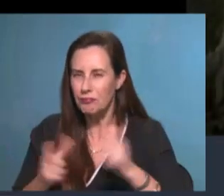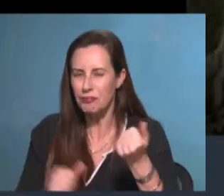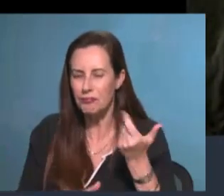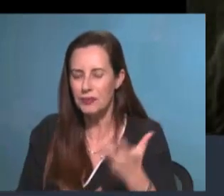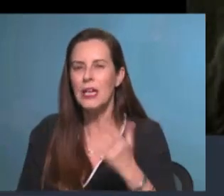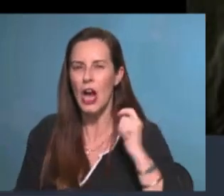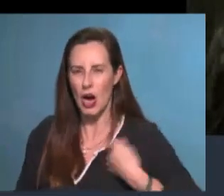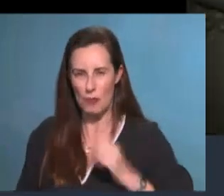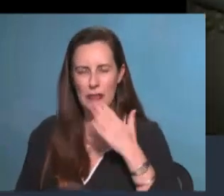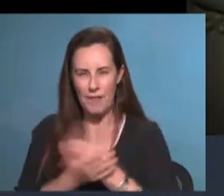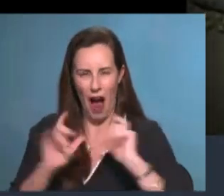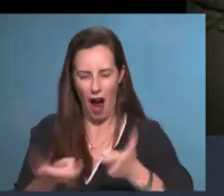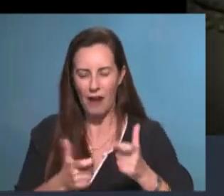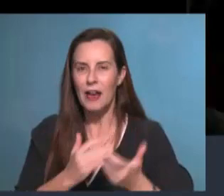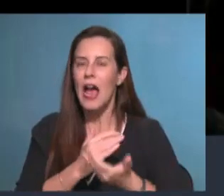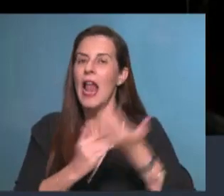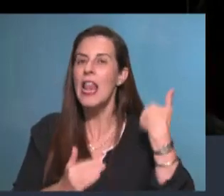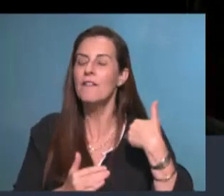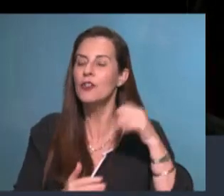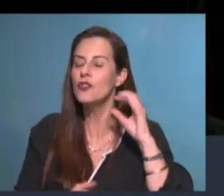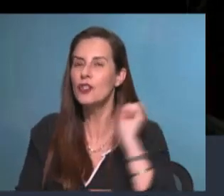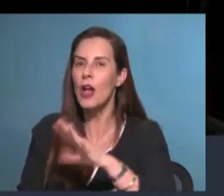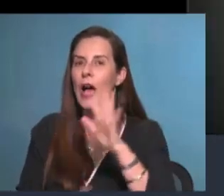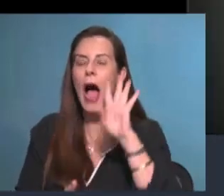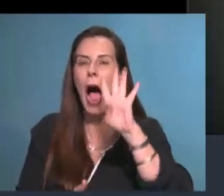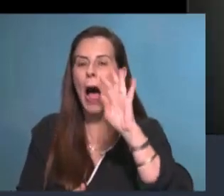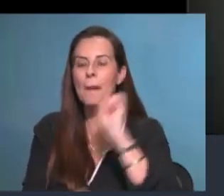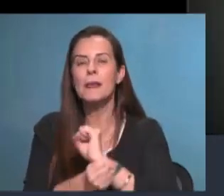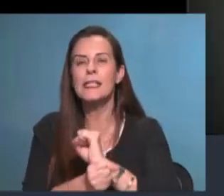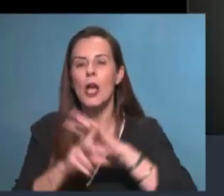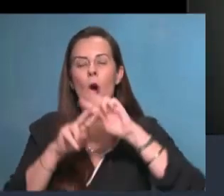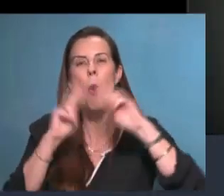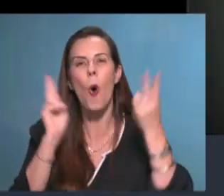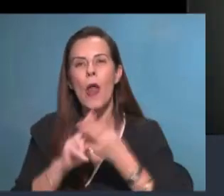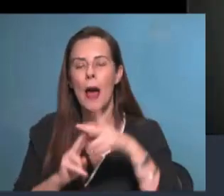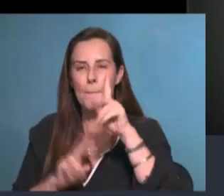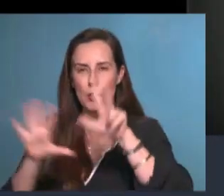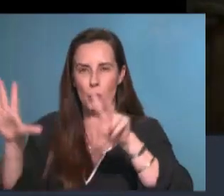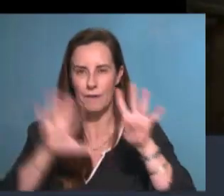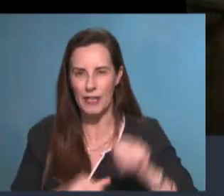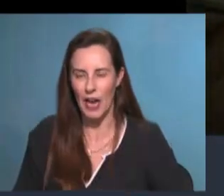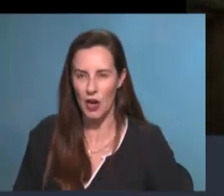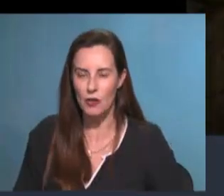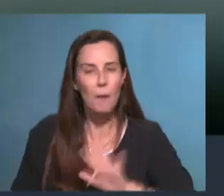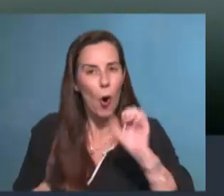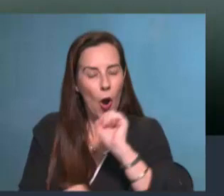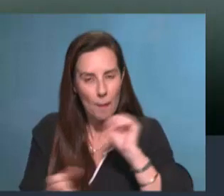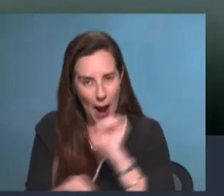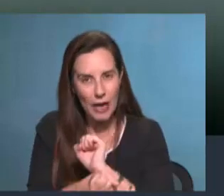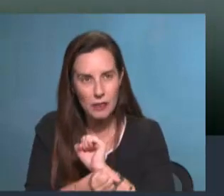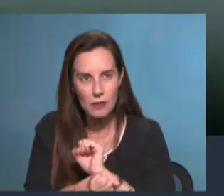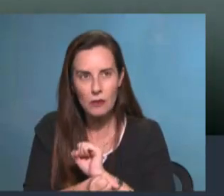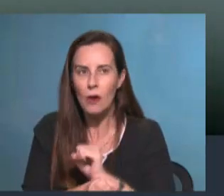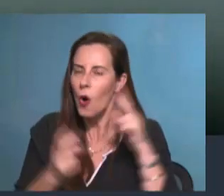ידי השבק לפני שנשלח לארבעה מאסרי עולם ב-1989. בכל מעצר הוא